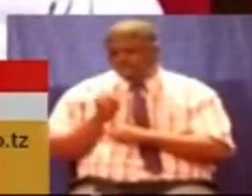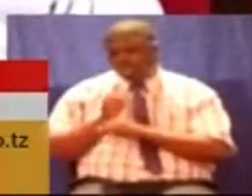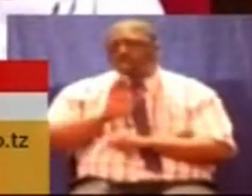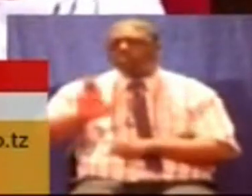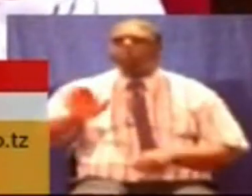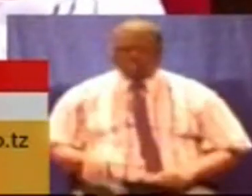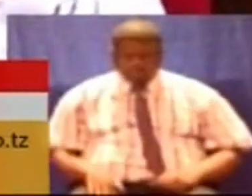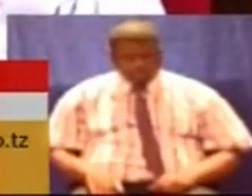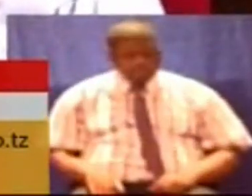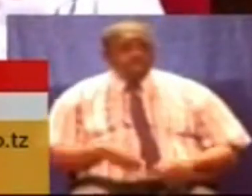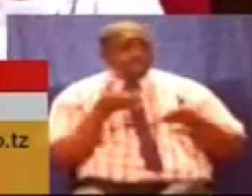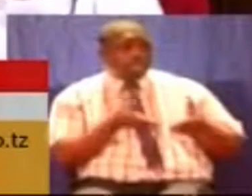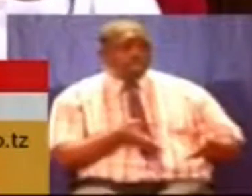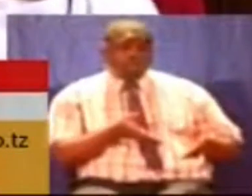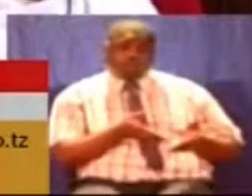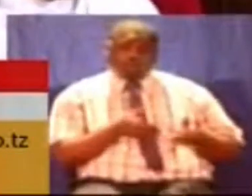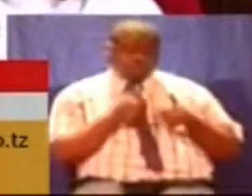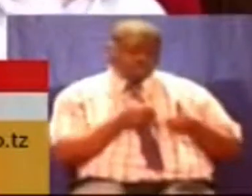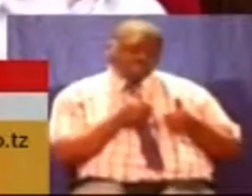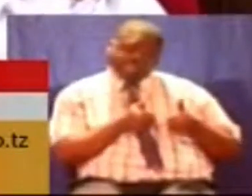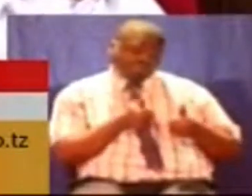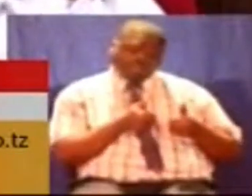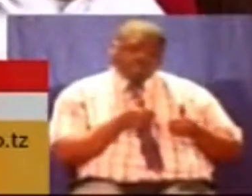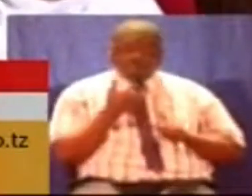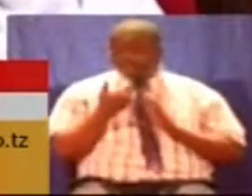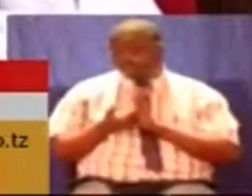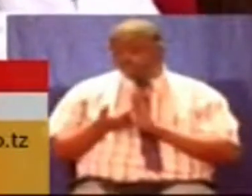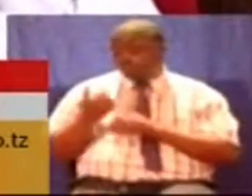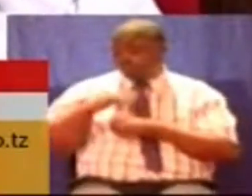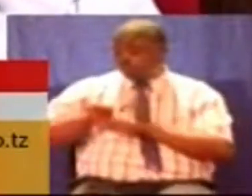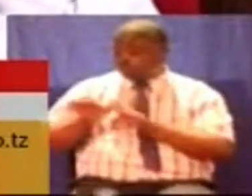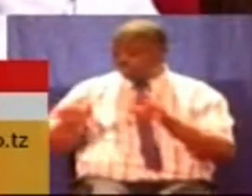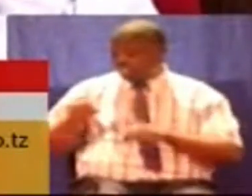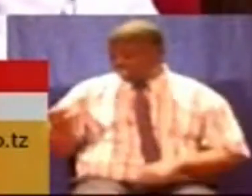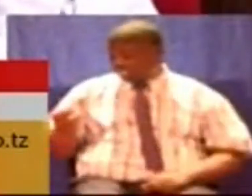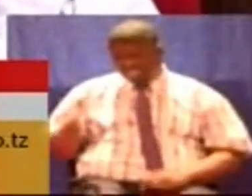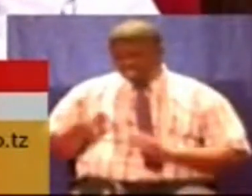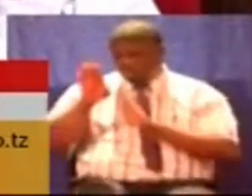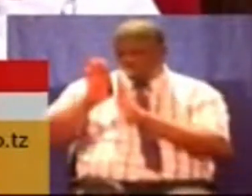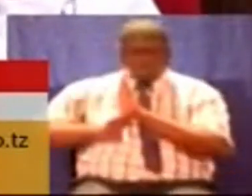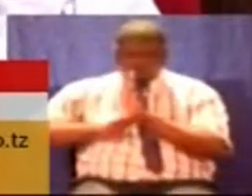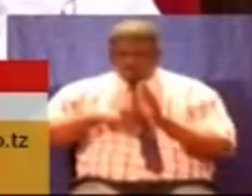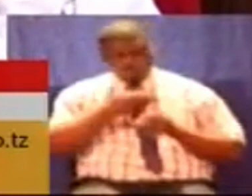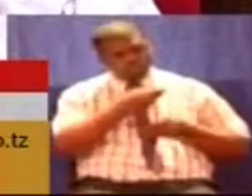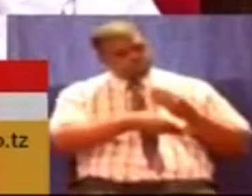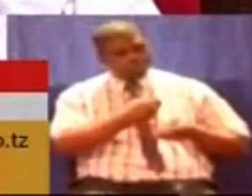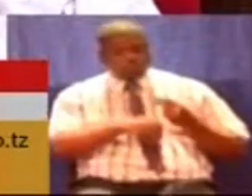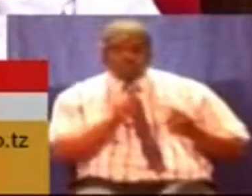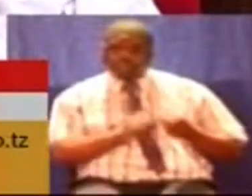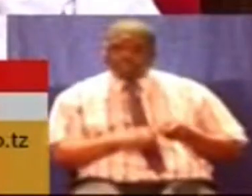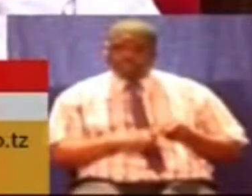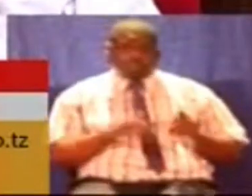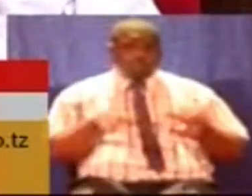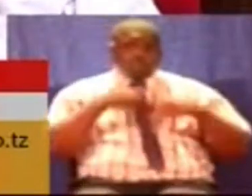tulikuwa tunategemea kwa kupitia hii COVID-19 tungeteremka kiuchumi, na walitegemea katika hawa World Economic